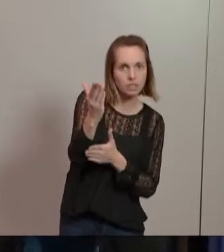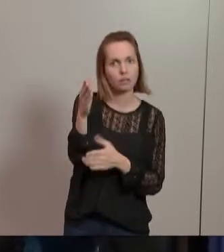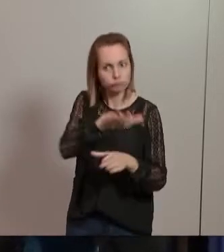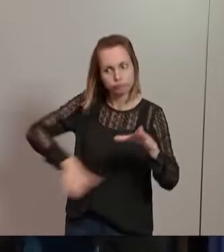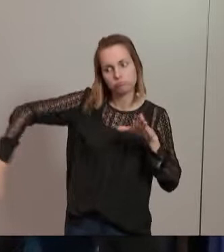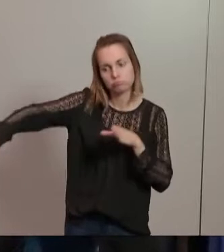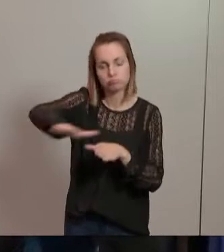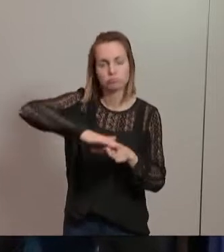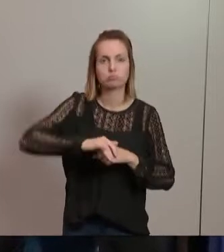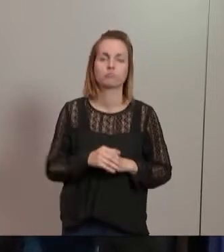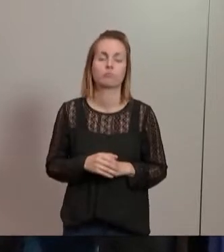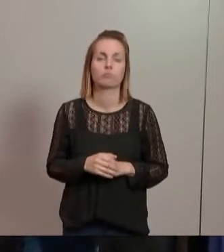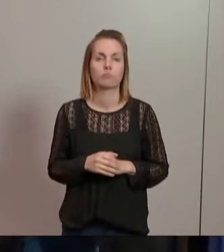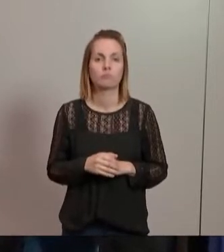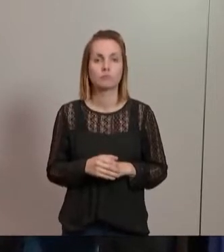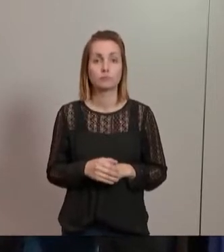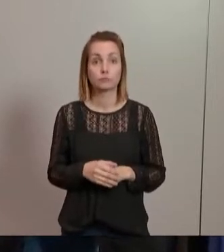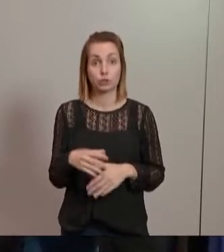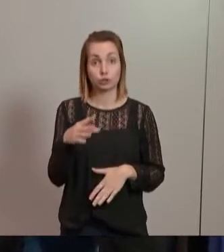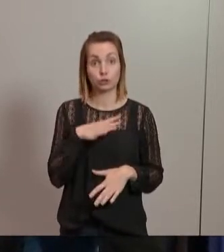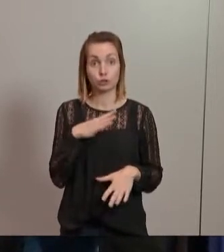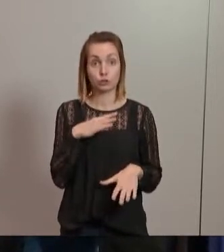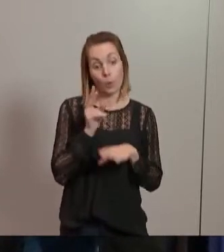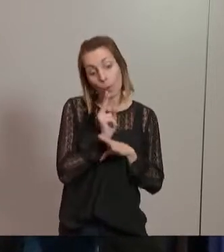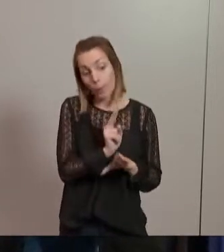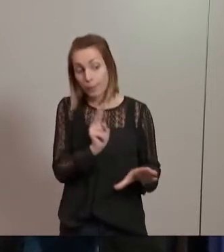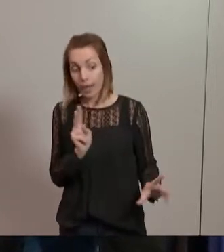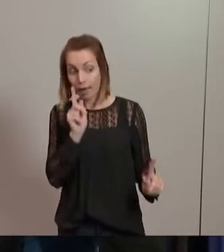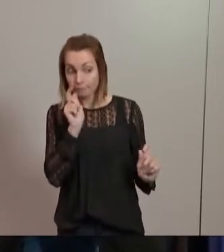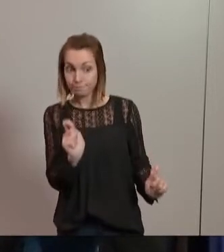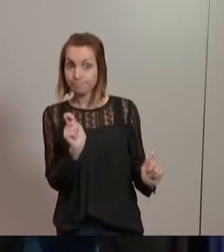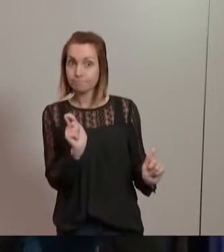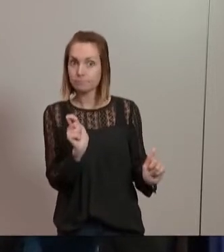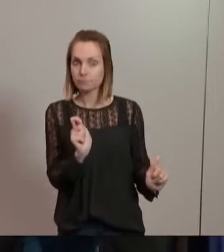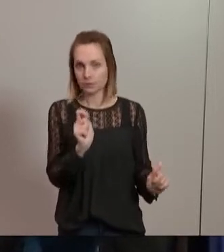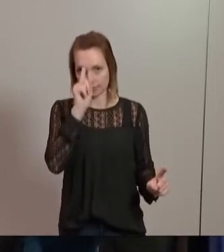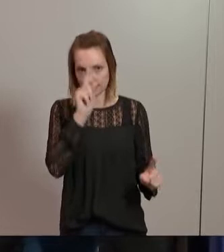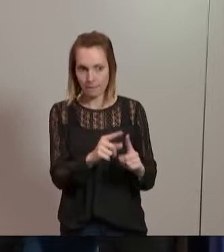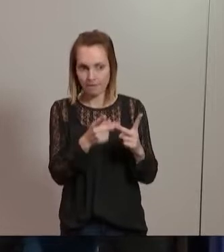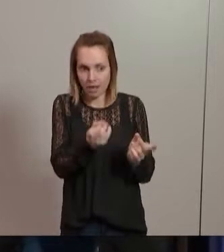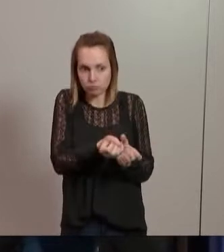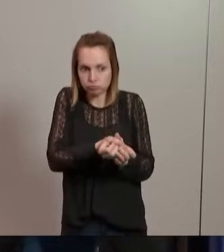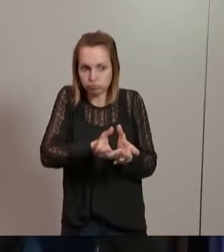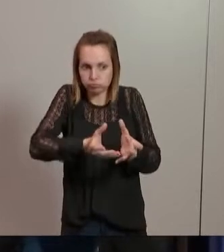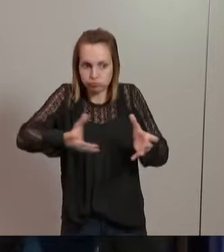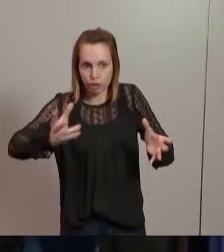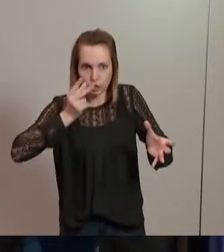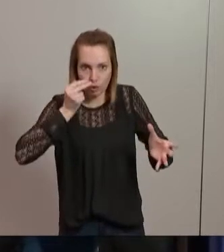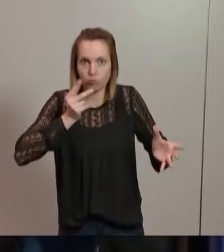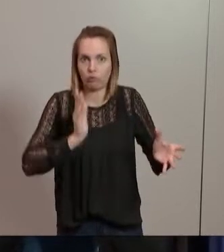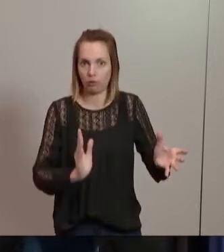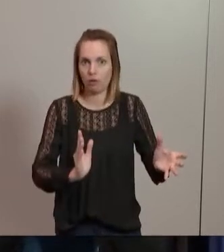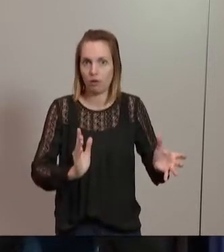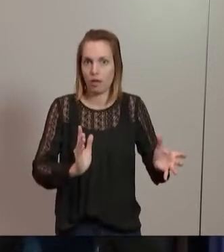territoire. En ayant à la fois un regard vigilant et exigeant sur l'expansion de la métropole, tout en